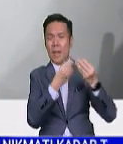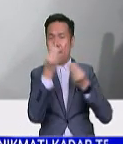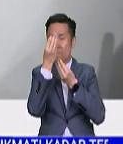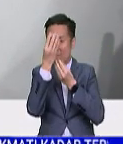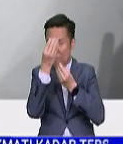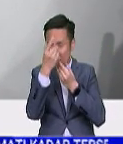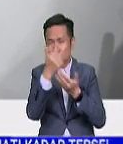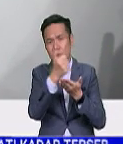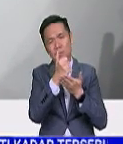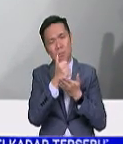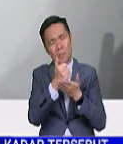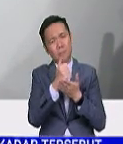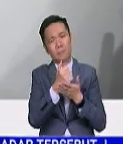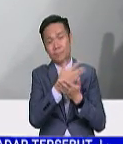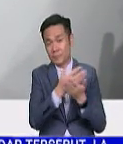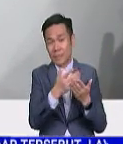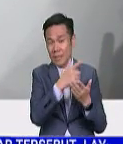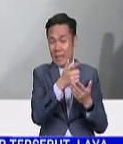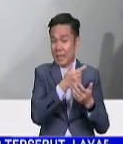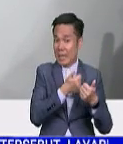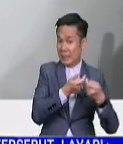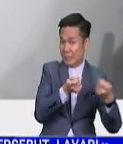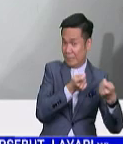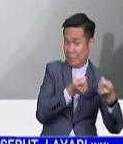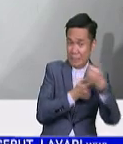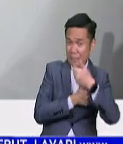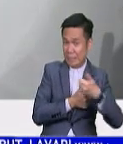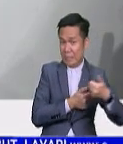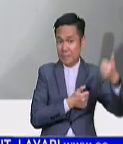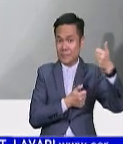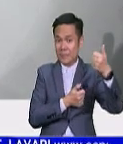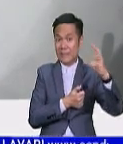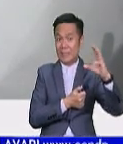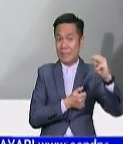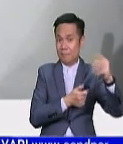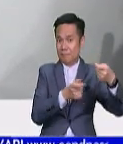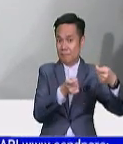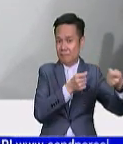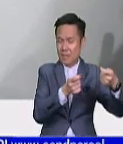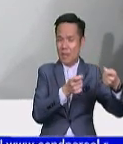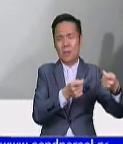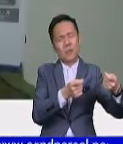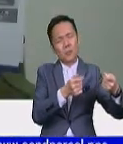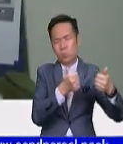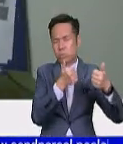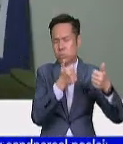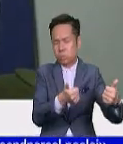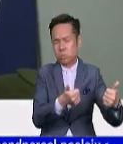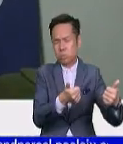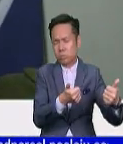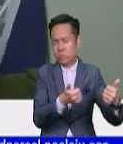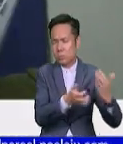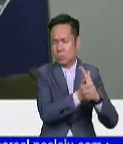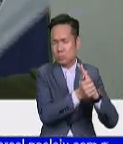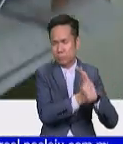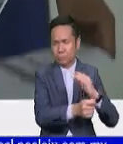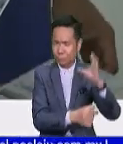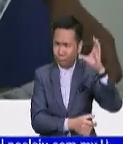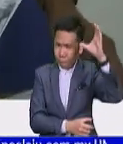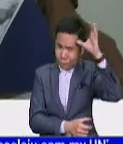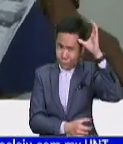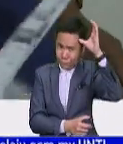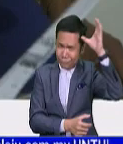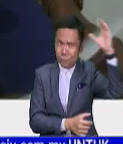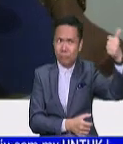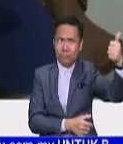bantuan especially daripada dirinya cash Manager and the very very helpful very very well keren dan sangat membantu Lombok